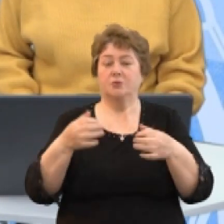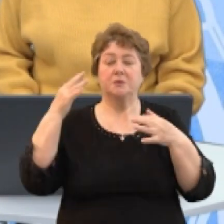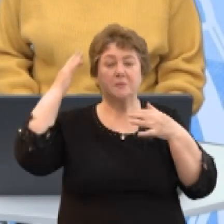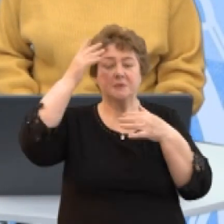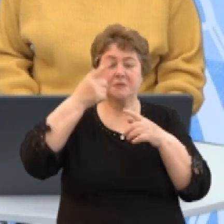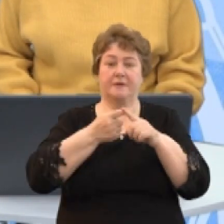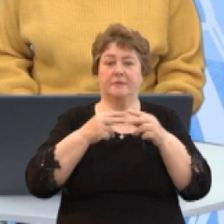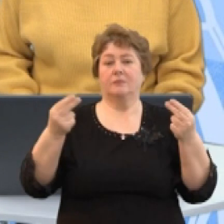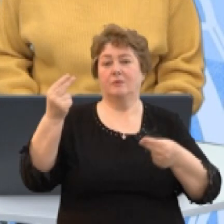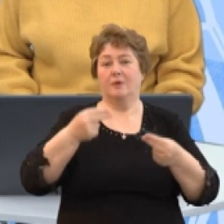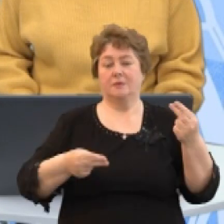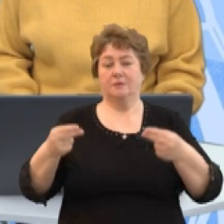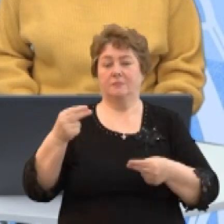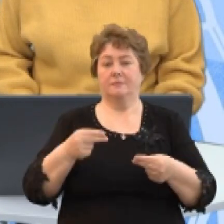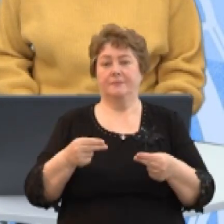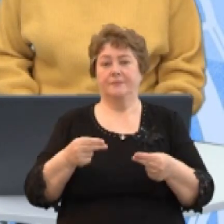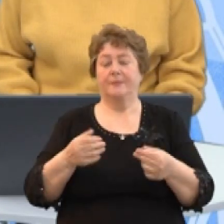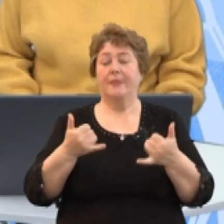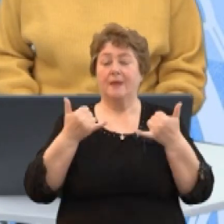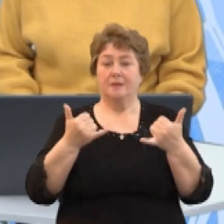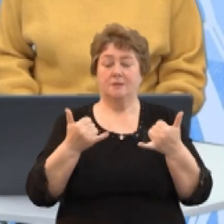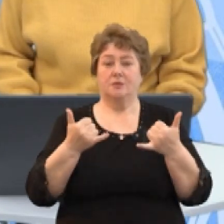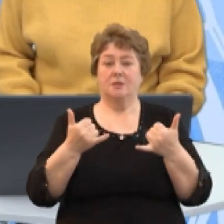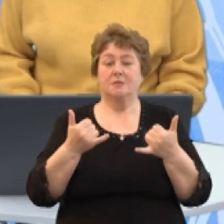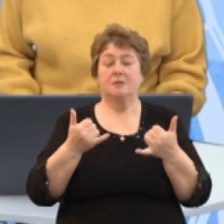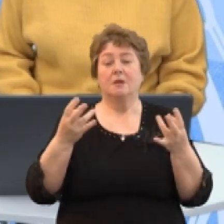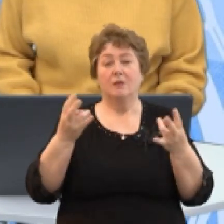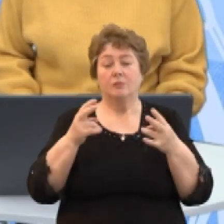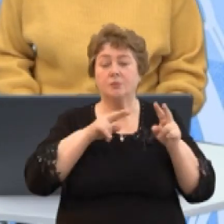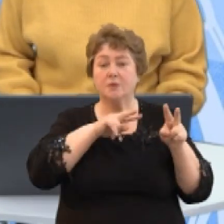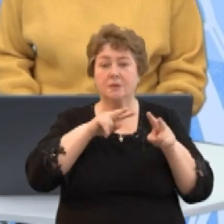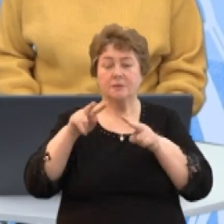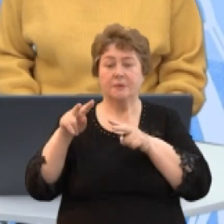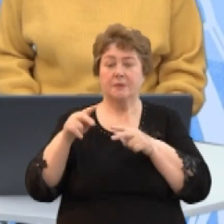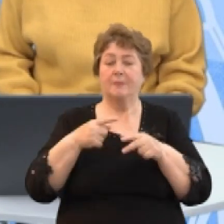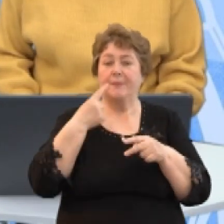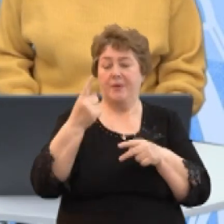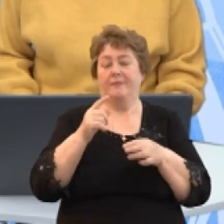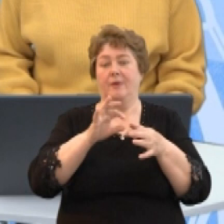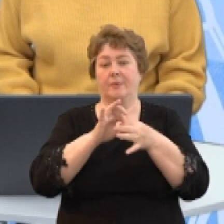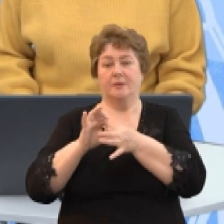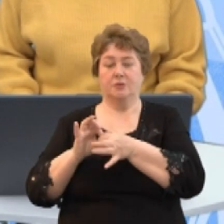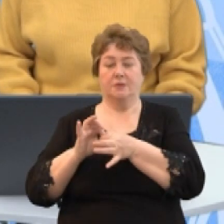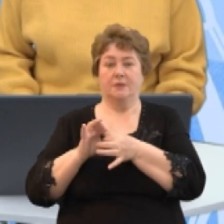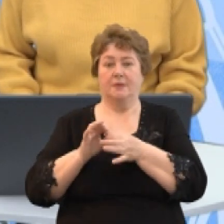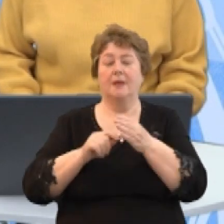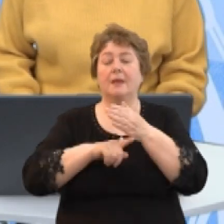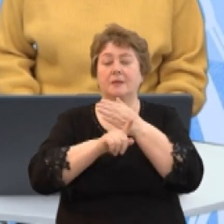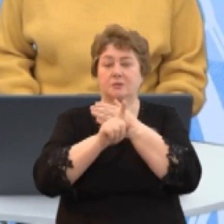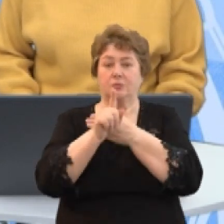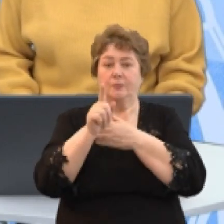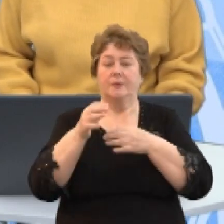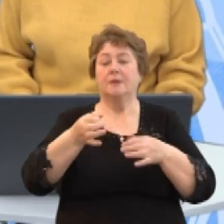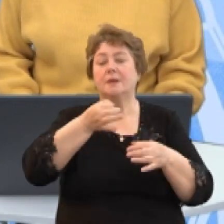картину ну а теперь давайте рассмотрим первое предложение наступило